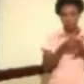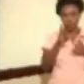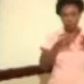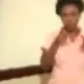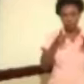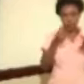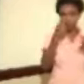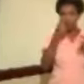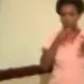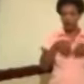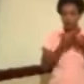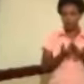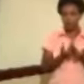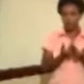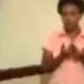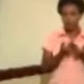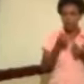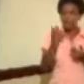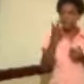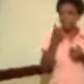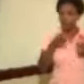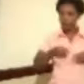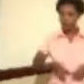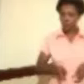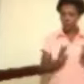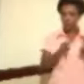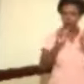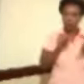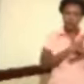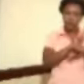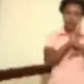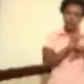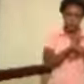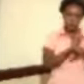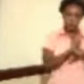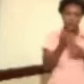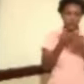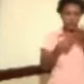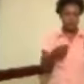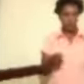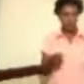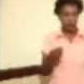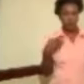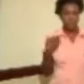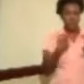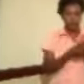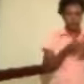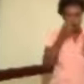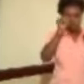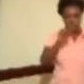questions. Comment nous allons le faire? Pour qui nous allons le faire? Avec qui moyen nous allons le faire? Et on est capable de gagner un chronogramme